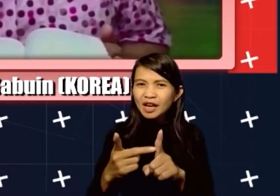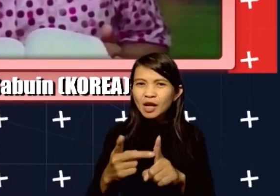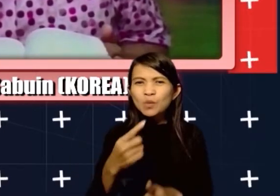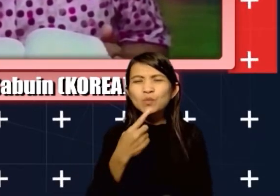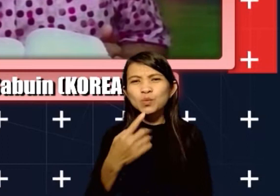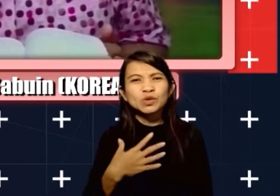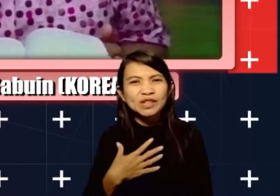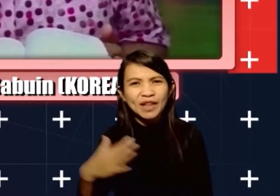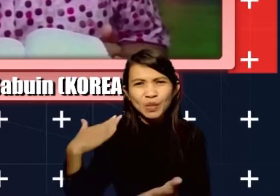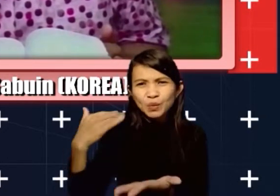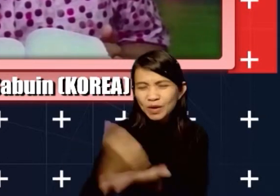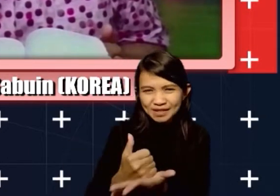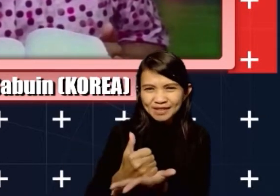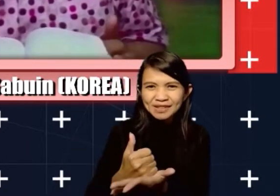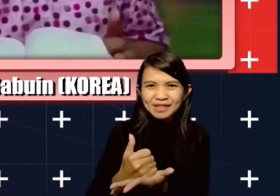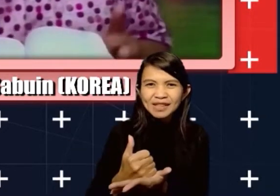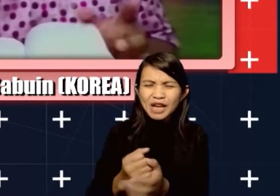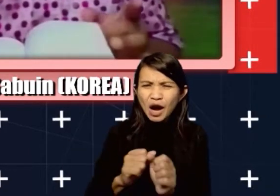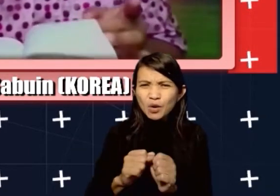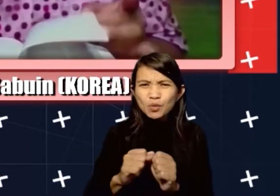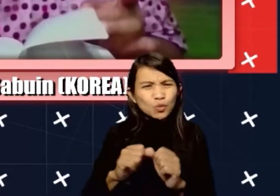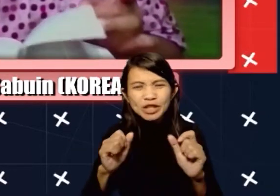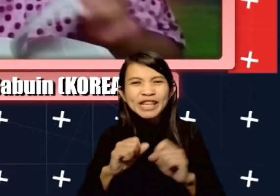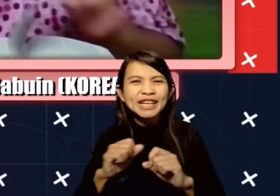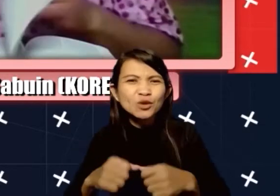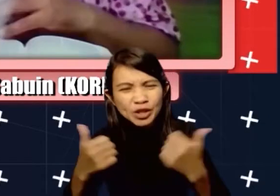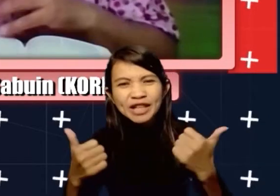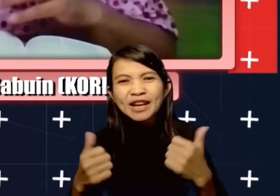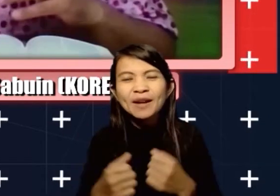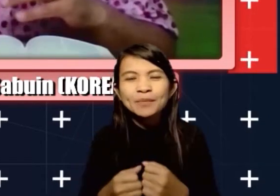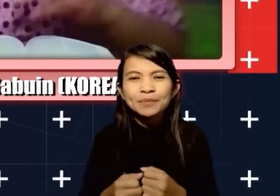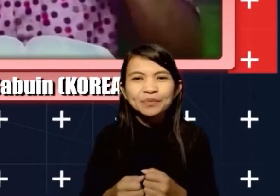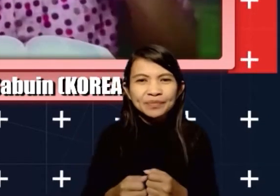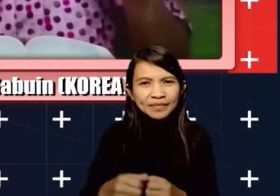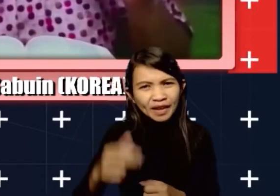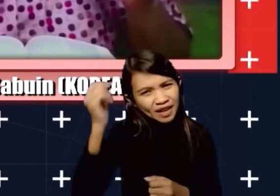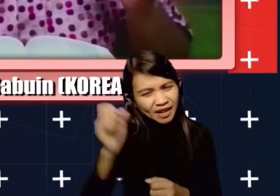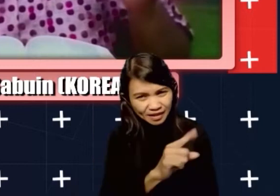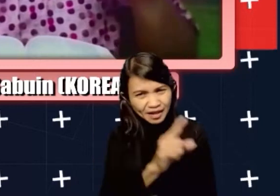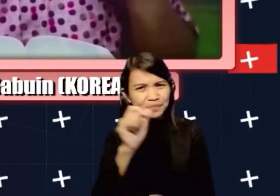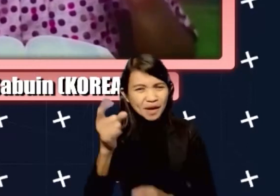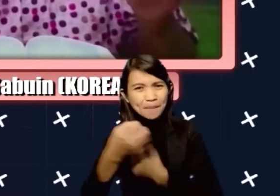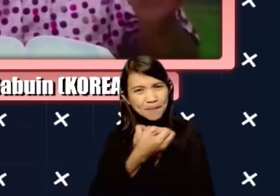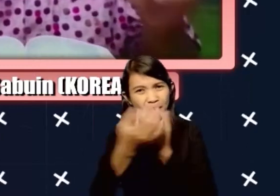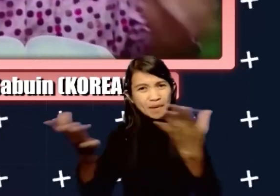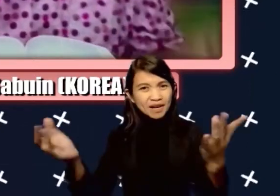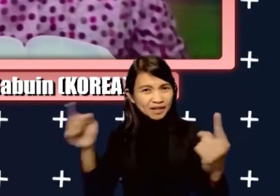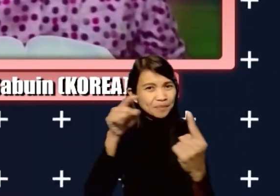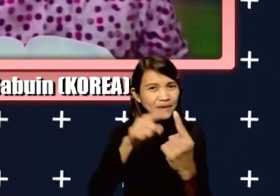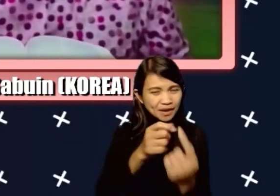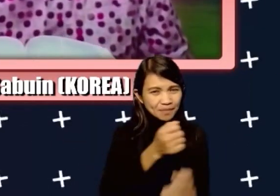pekabaran yang Tuhan sampaikan kepada bangsa Israel melalui